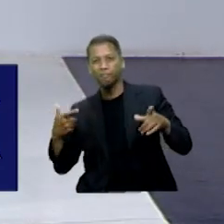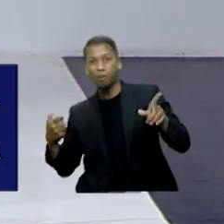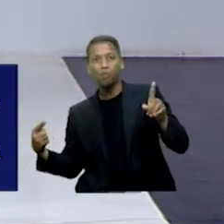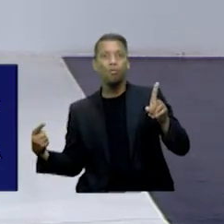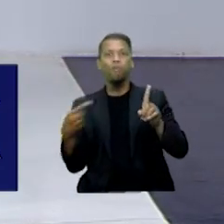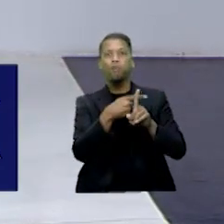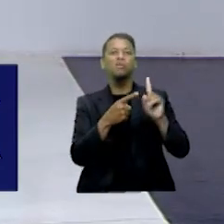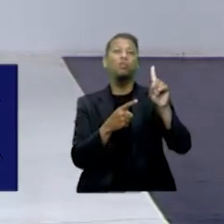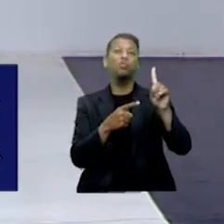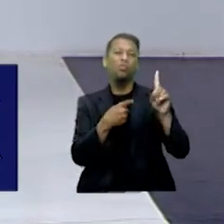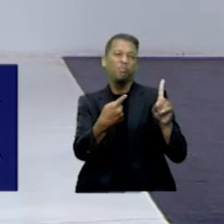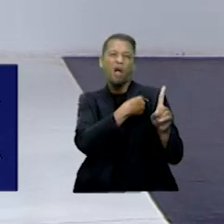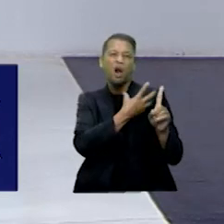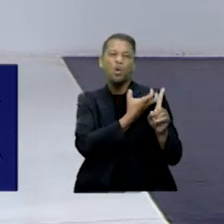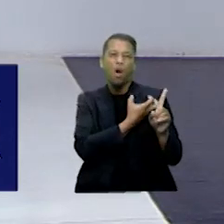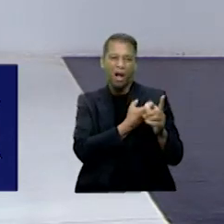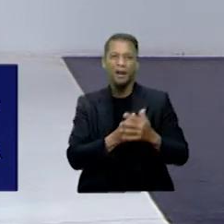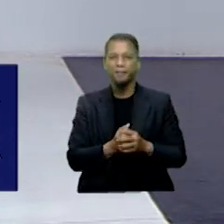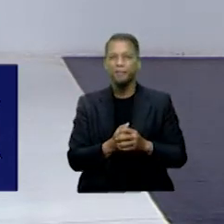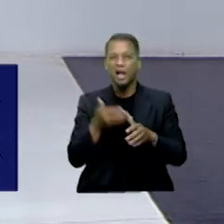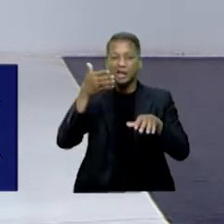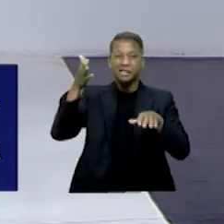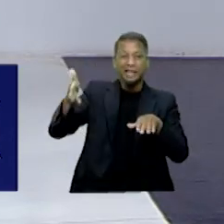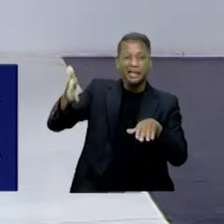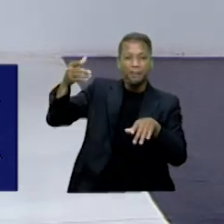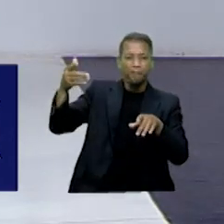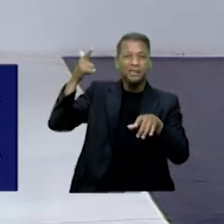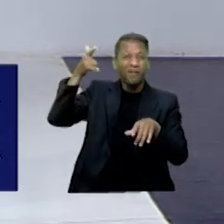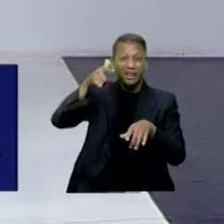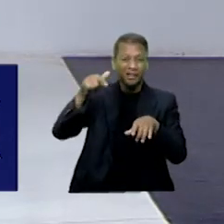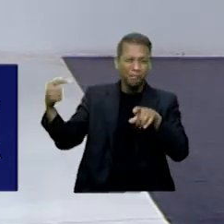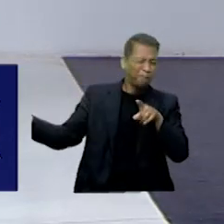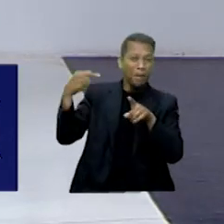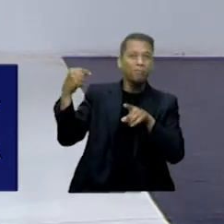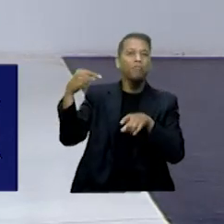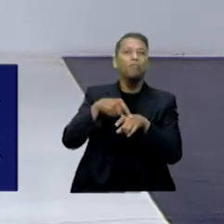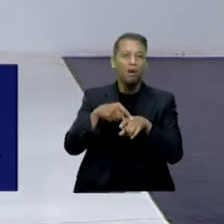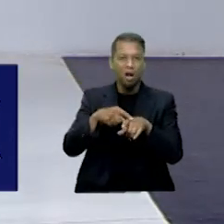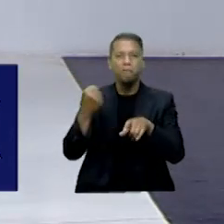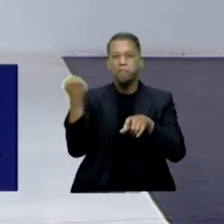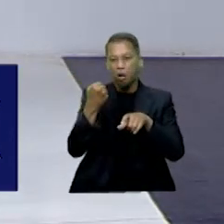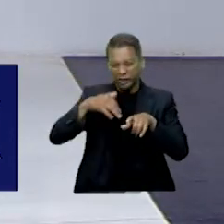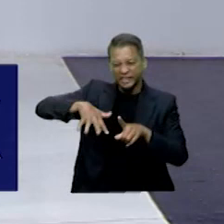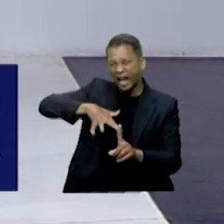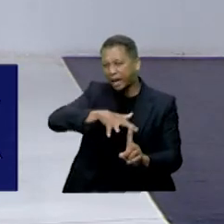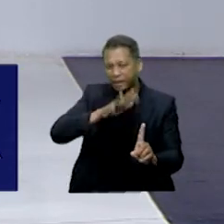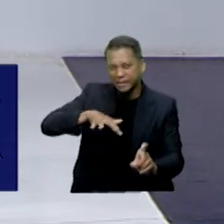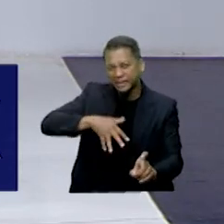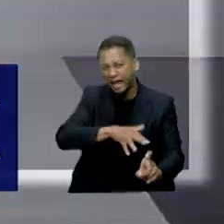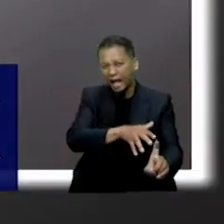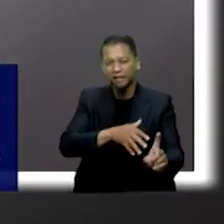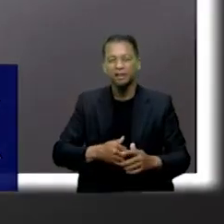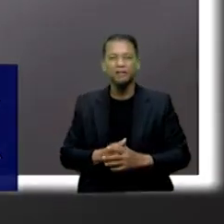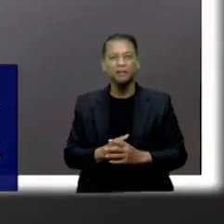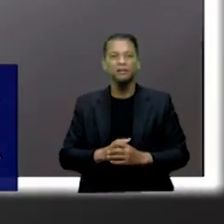Satu penumpang mengalami luka akibat terkena serpihan dinding pesawat. Polisi hingga kini masih mengejar pelaku penembakan.